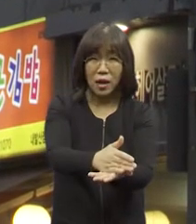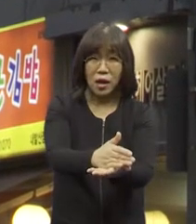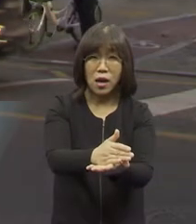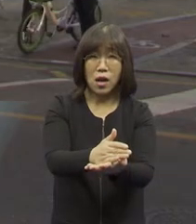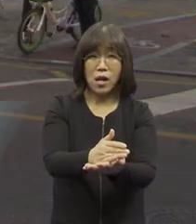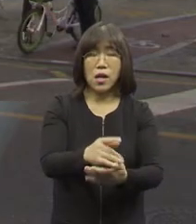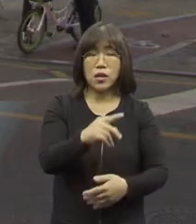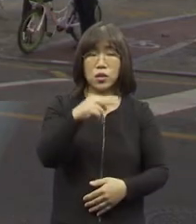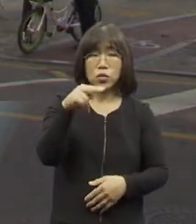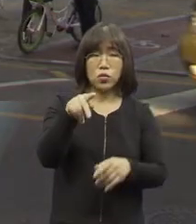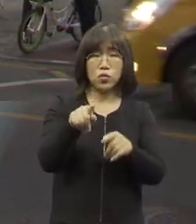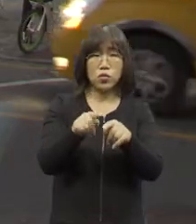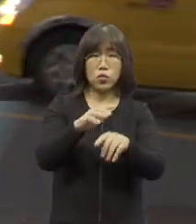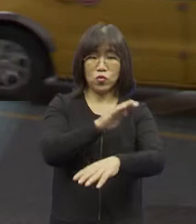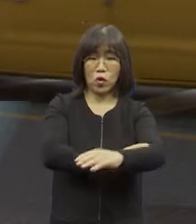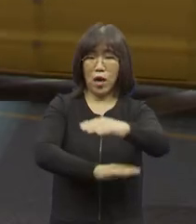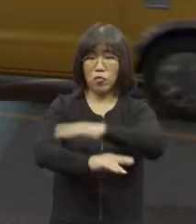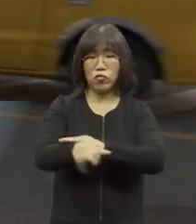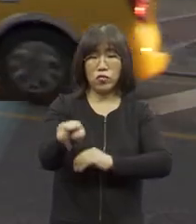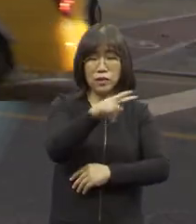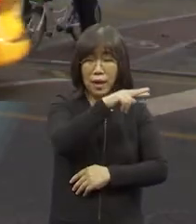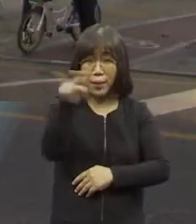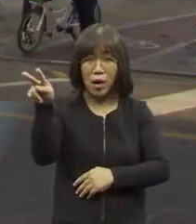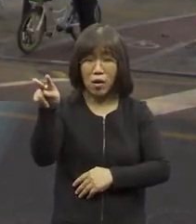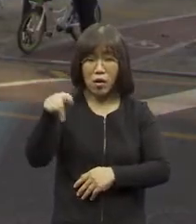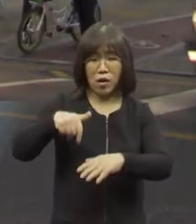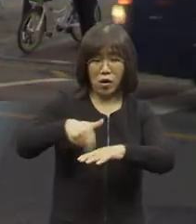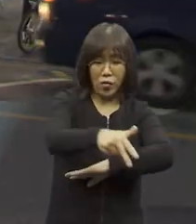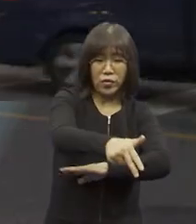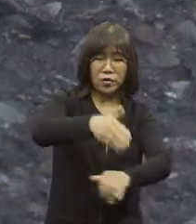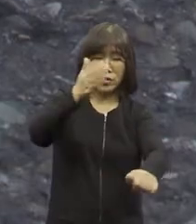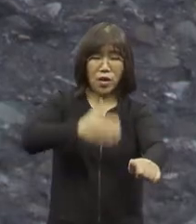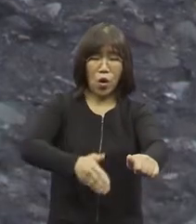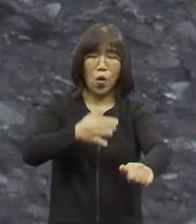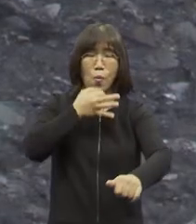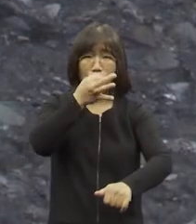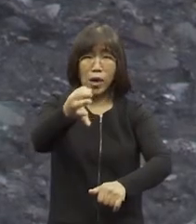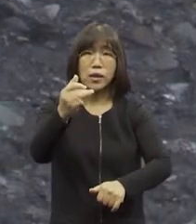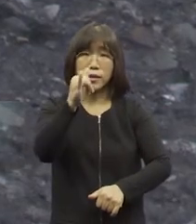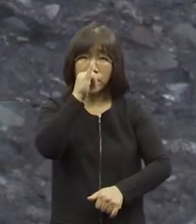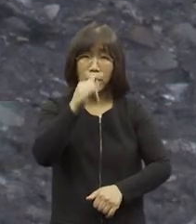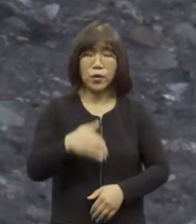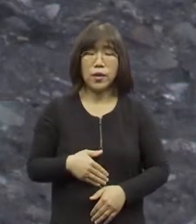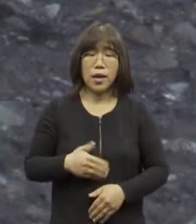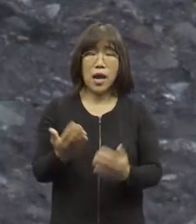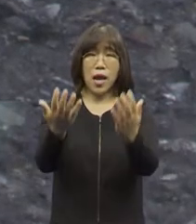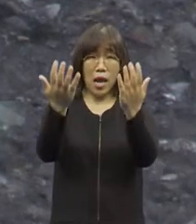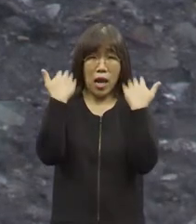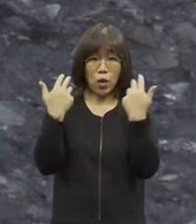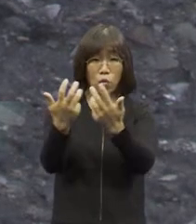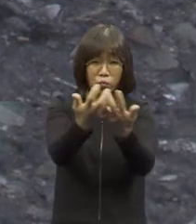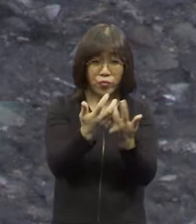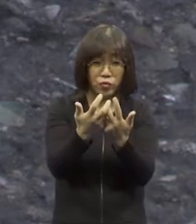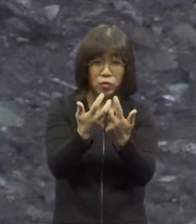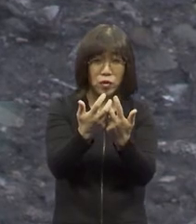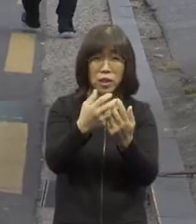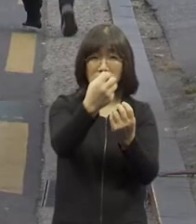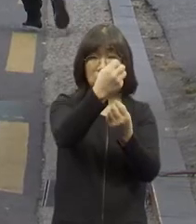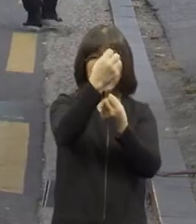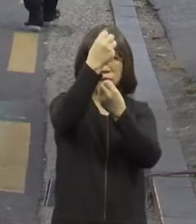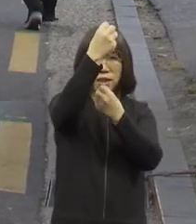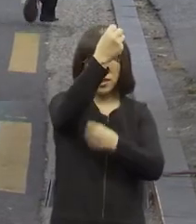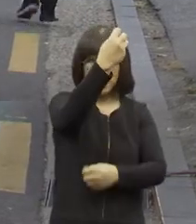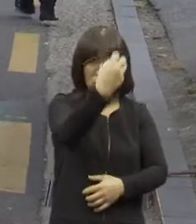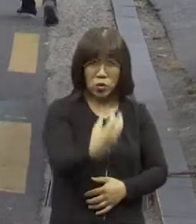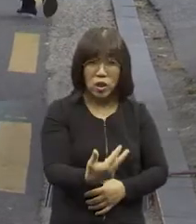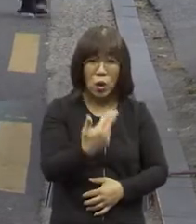신호 때에는 좌우를 살핀 후 건너가세요라고 음성 안내하고 있습니다. 또 학교 밀집 지역이지만 신호등이